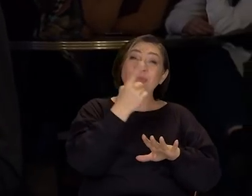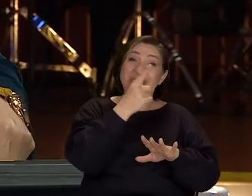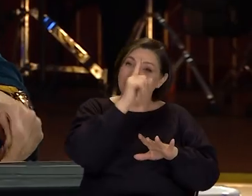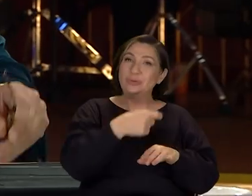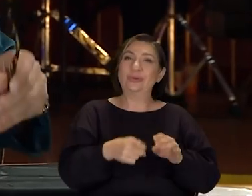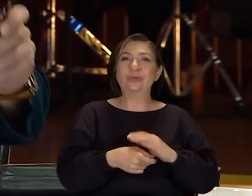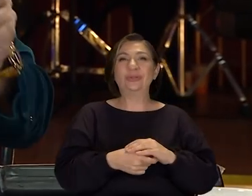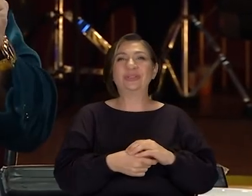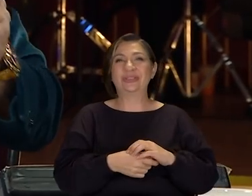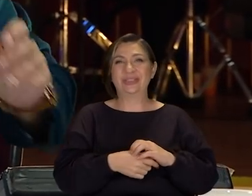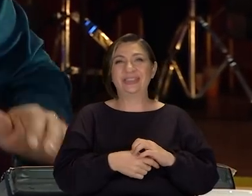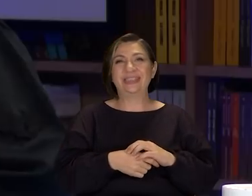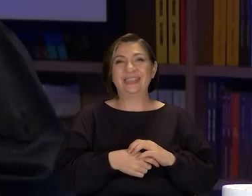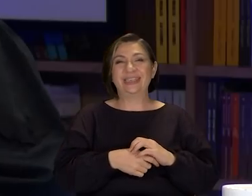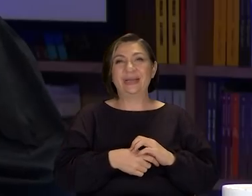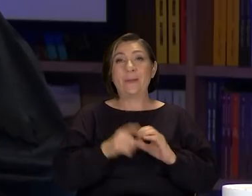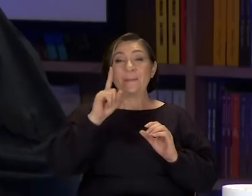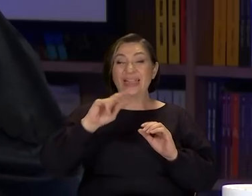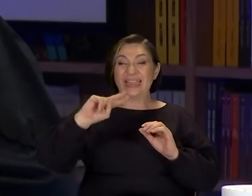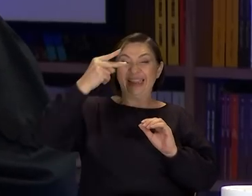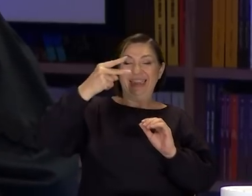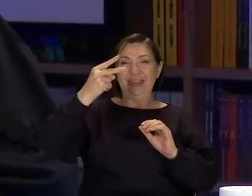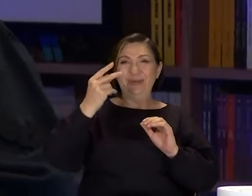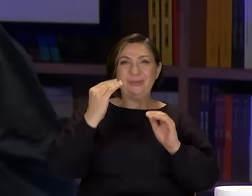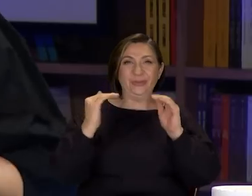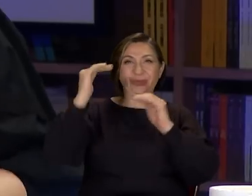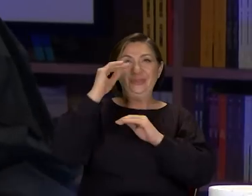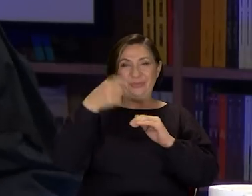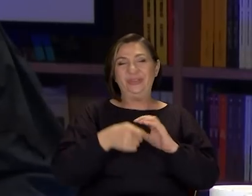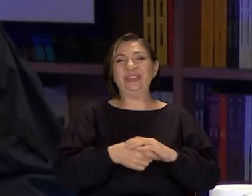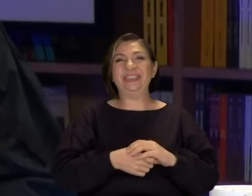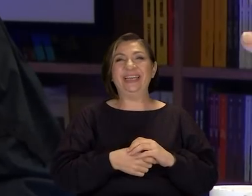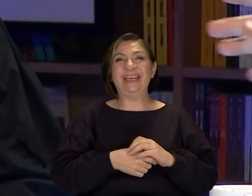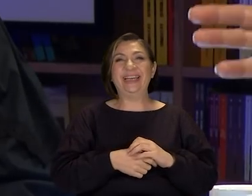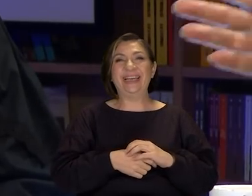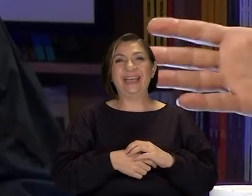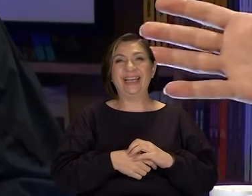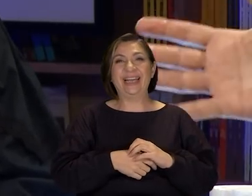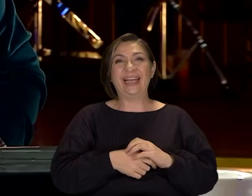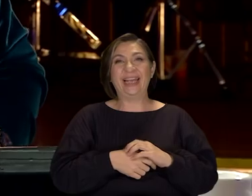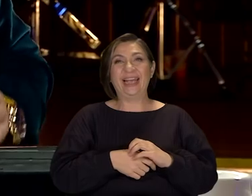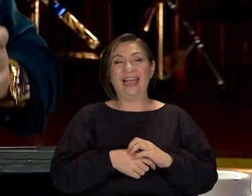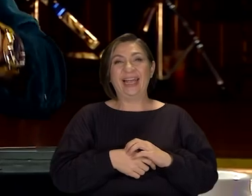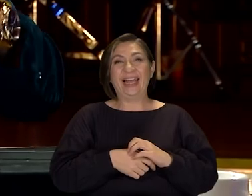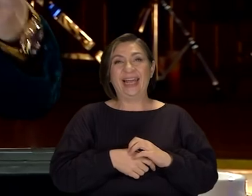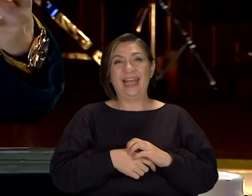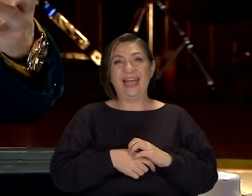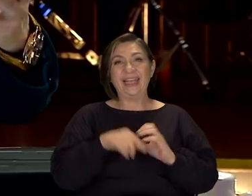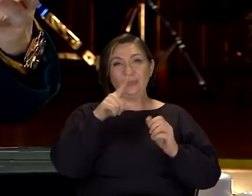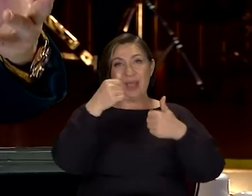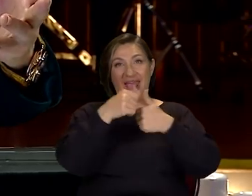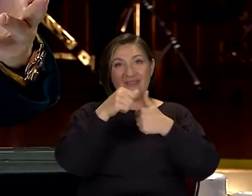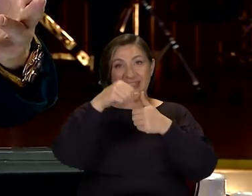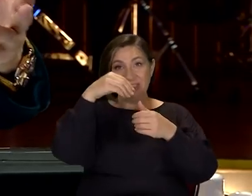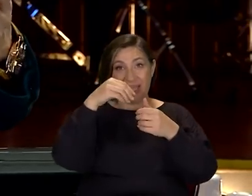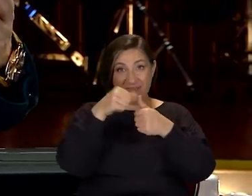şeylisi. Versiyonlusun. Evet. Bir kademi üstünü evet. Mutlaka yani. Evet. Peki, altına düşmeyiz. Burada tabii ki sen tabii ki bir evliliğin